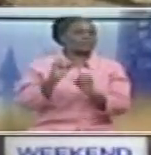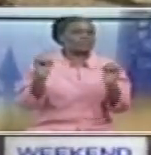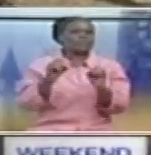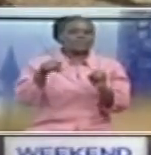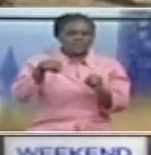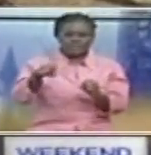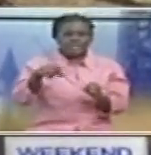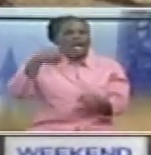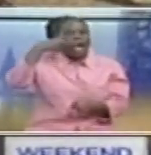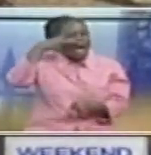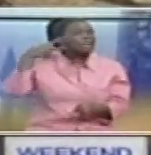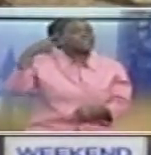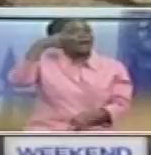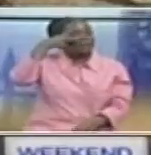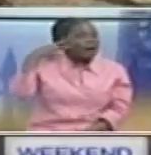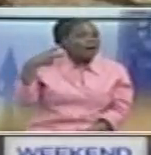ni al-Shabaab.